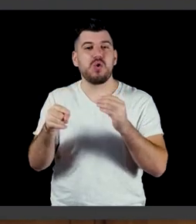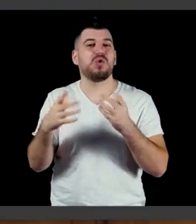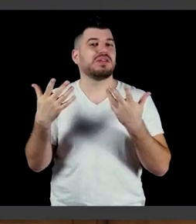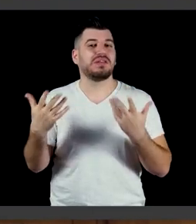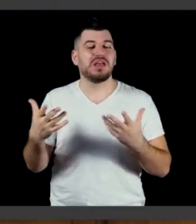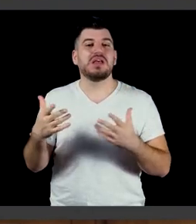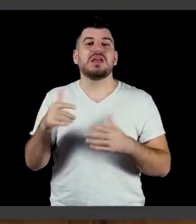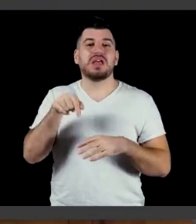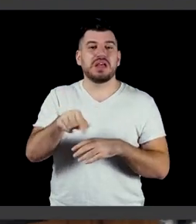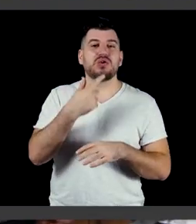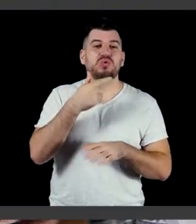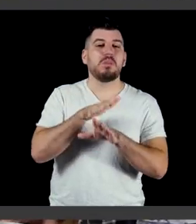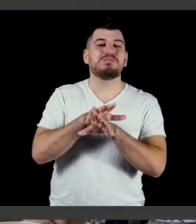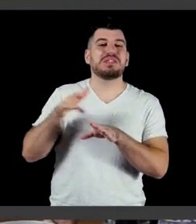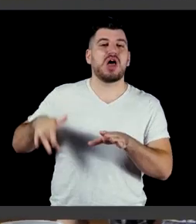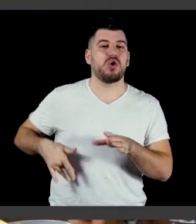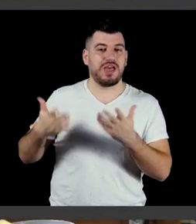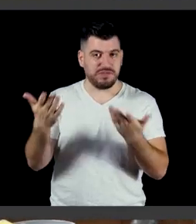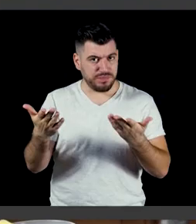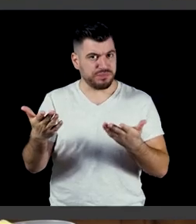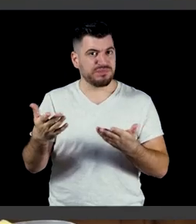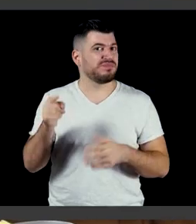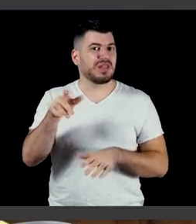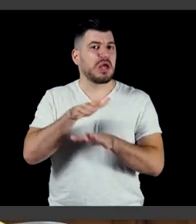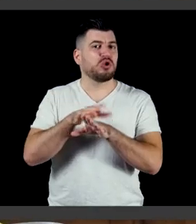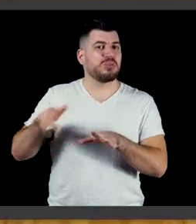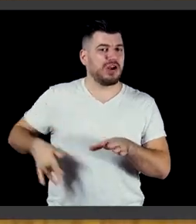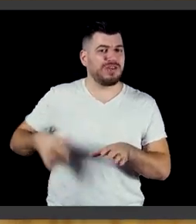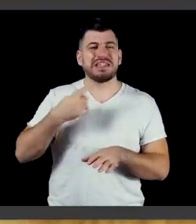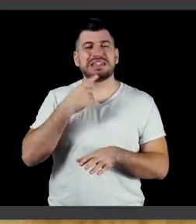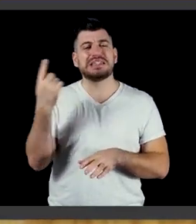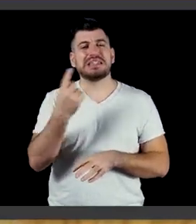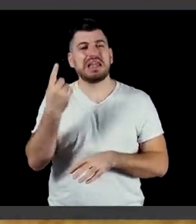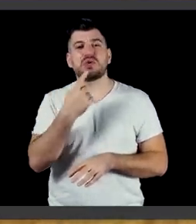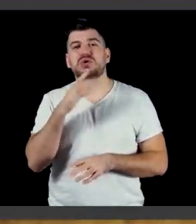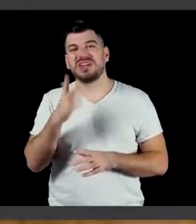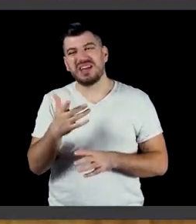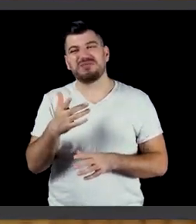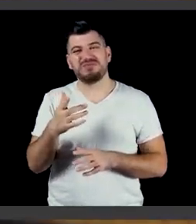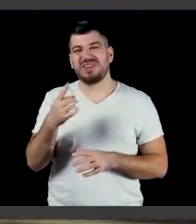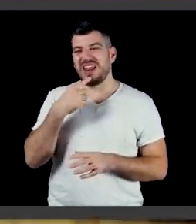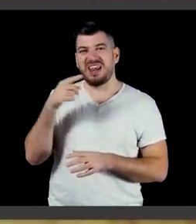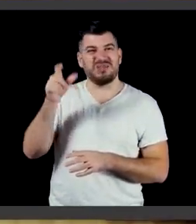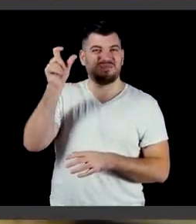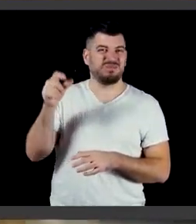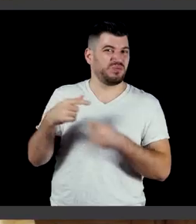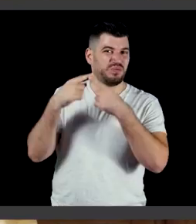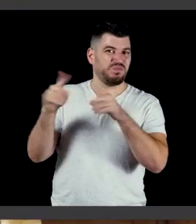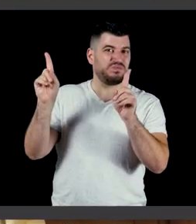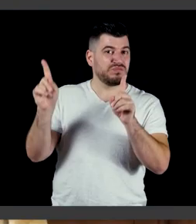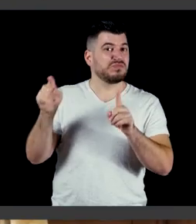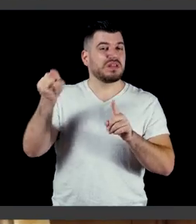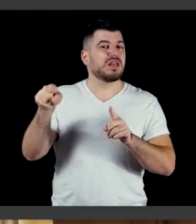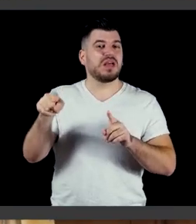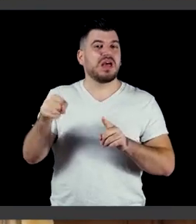είναι το ψαρονέφρι. Το ψαρονέφρι είναι λίγο παρεξηγημένο και το τρώω συνήθως πολλές φορές λάθος σε μαγαζιά που πηγαίνω, γιατί αυτό